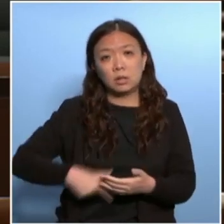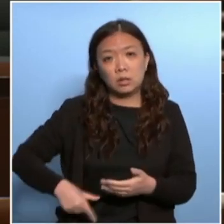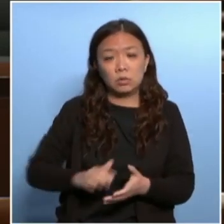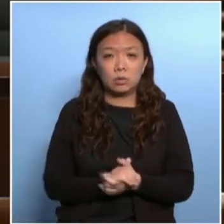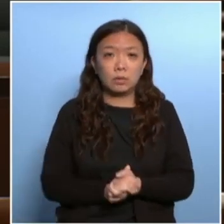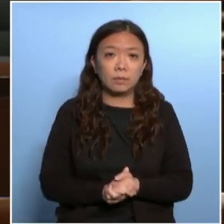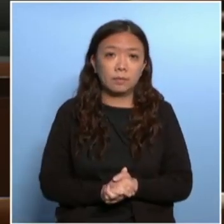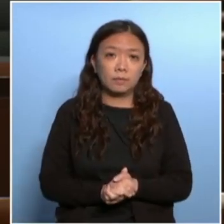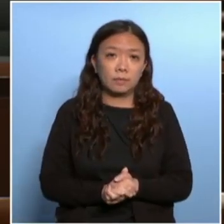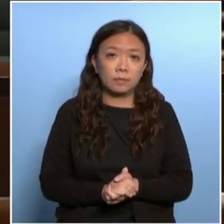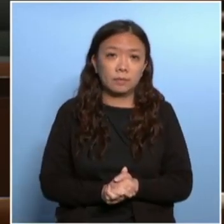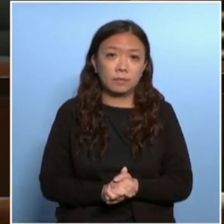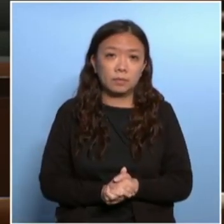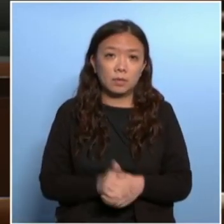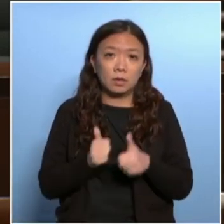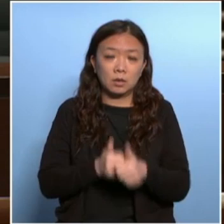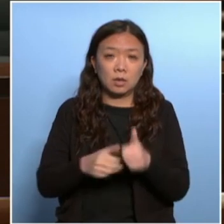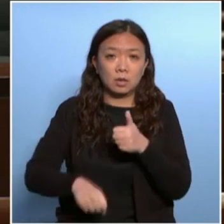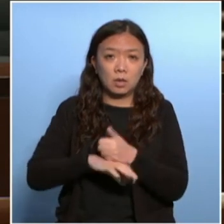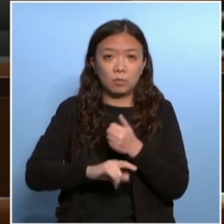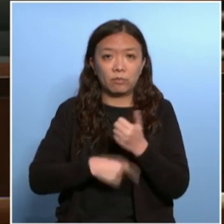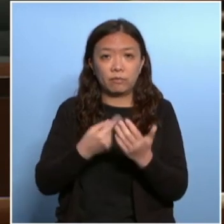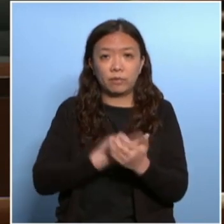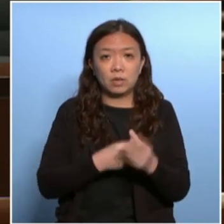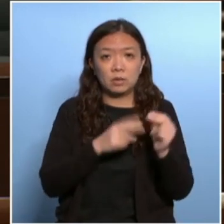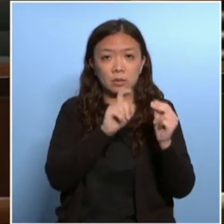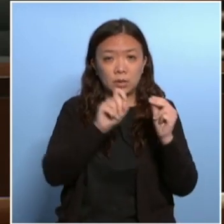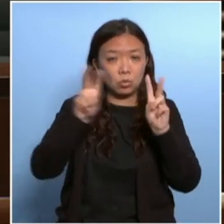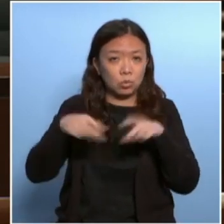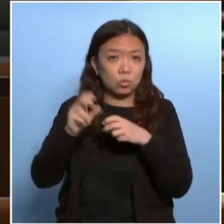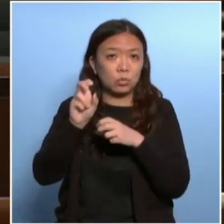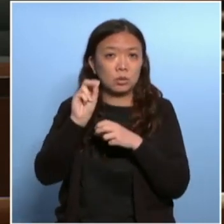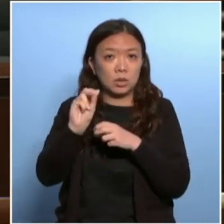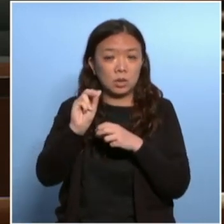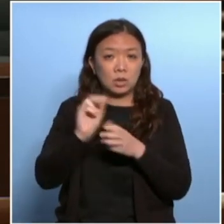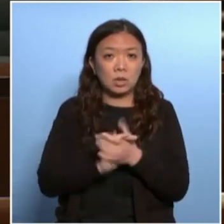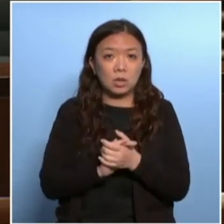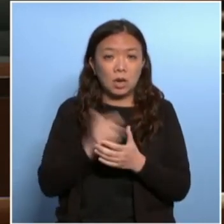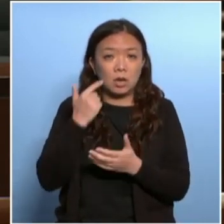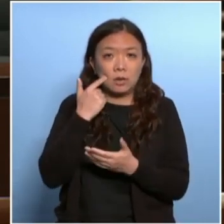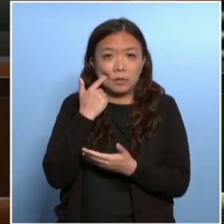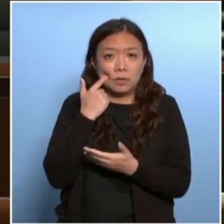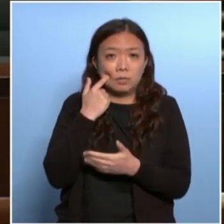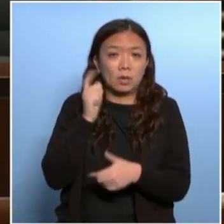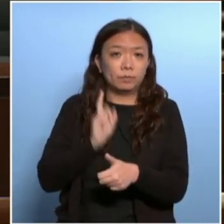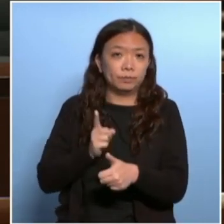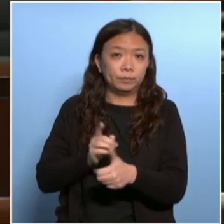據基本法79(7)呢，是作出一個極之嚴厲的指